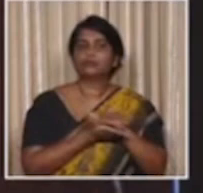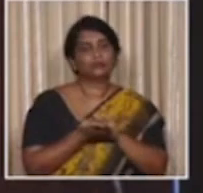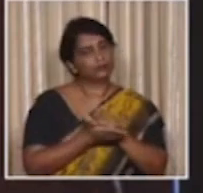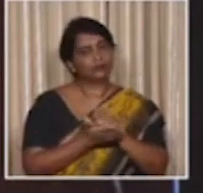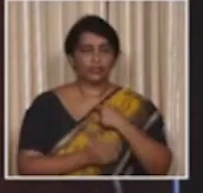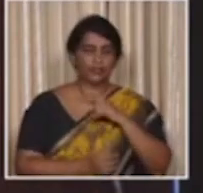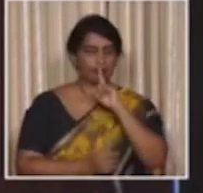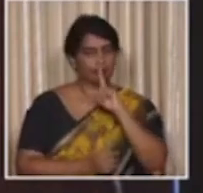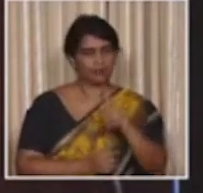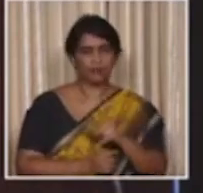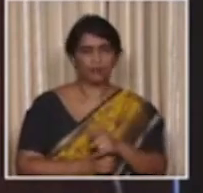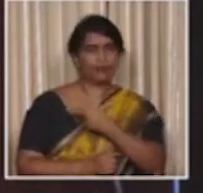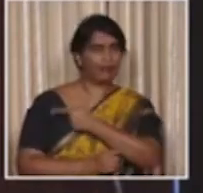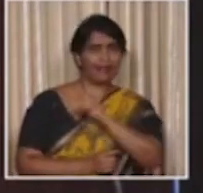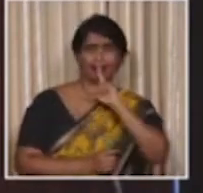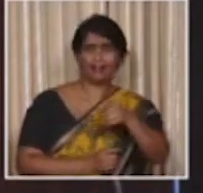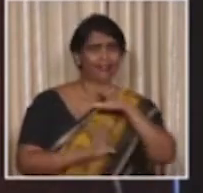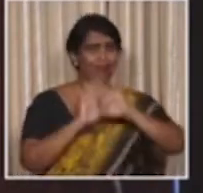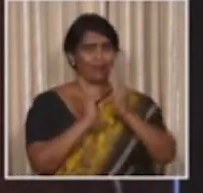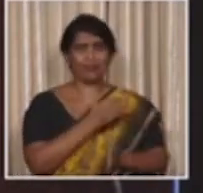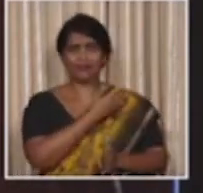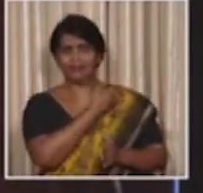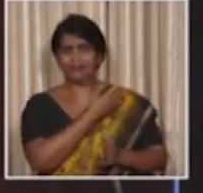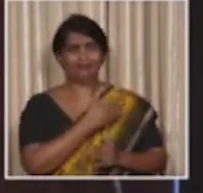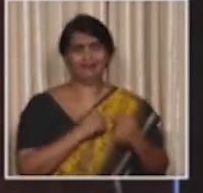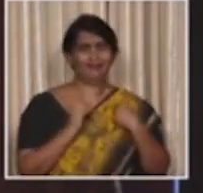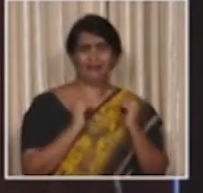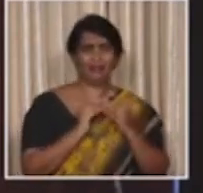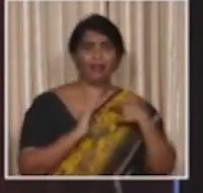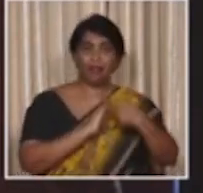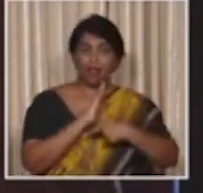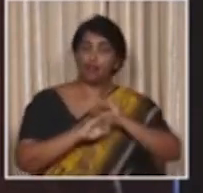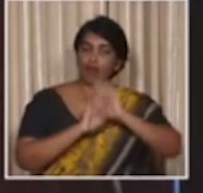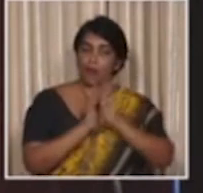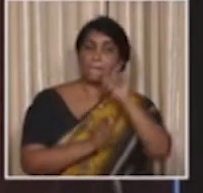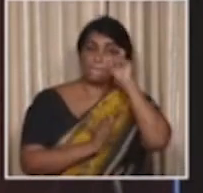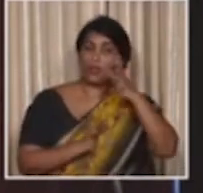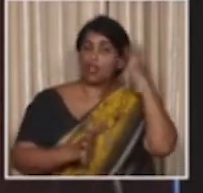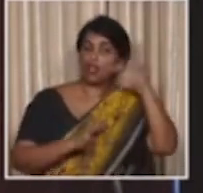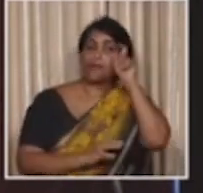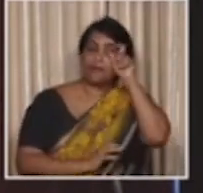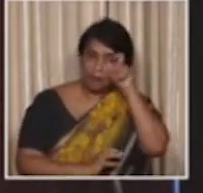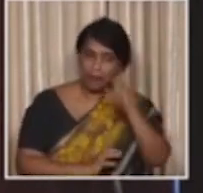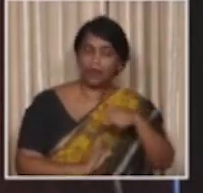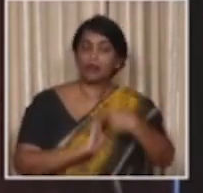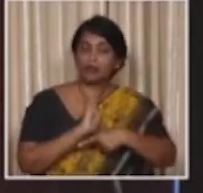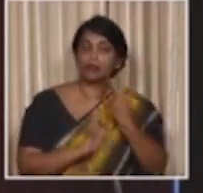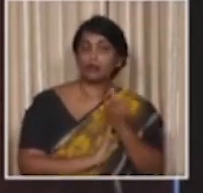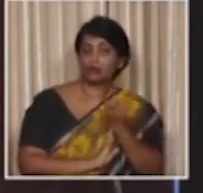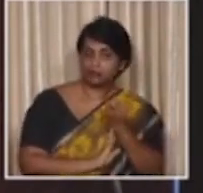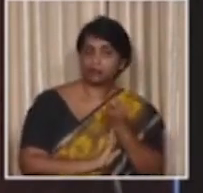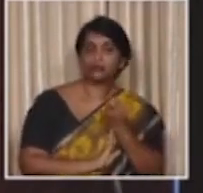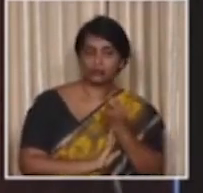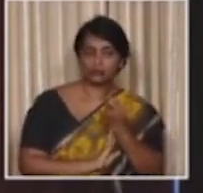කියන එක මම කියනවා. එහෙම නැතුව මේ මතු කරන එක කාරණාවක්වත් මේකට අදාළ නැහැ. අද මුළු රටම බලාගෙන ඉන්නවා, මුළු ලෝකෙම බලාගෙන ඉන්නවා මේ රටේ ආර්ථිකයට